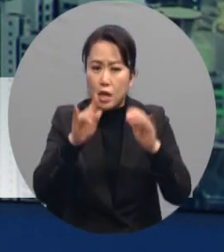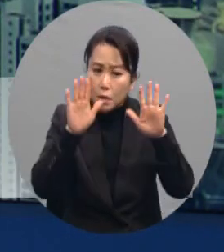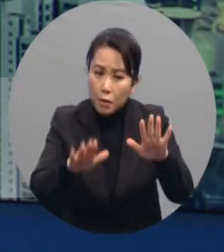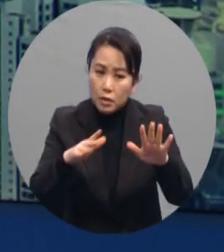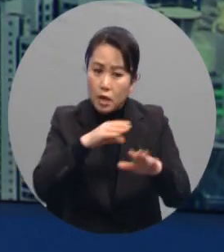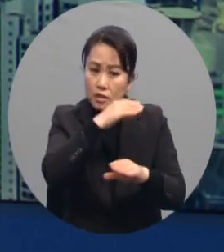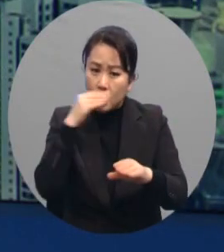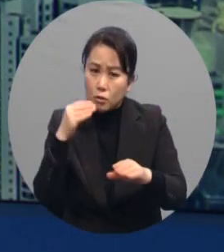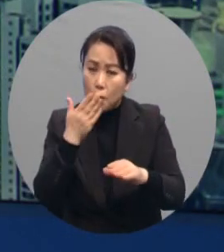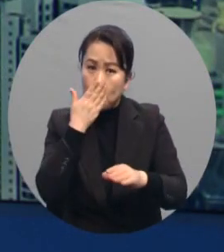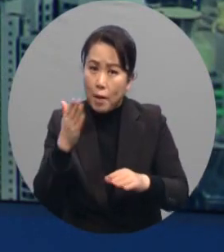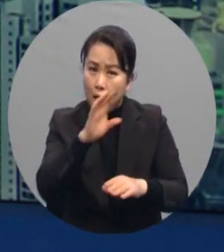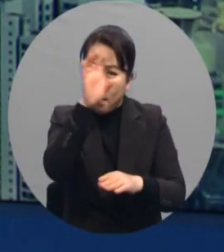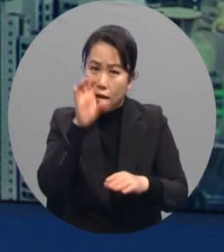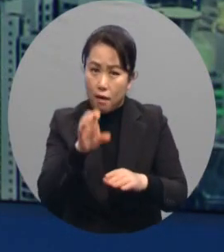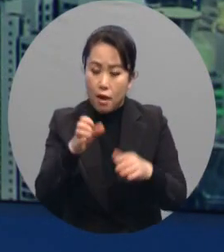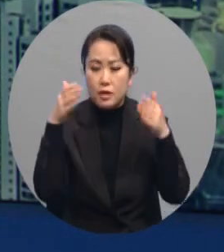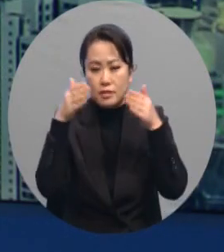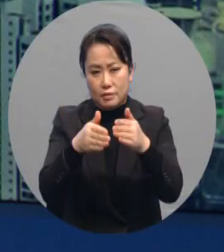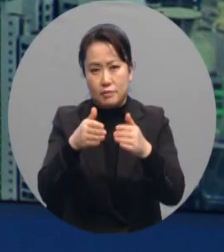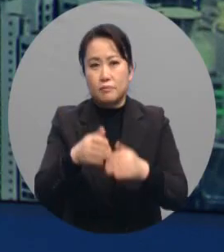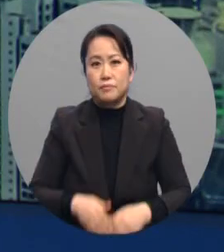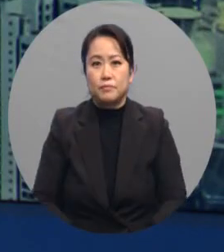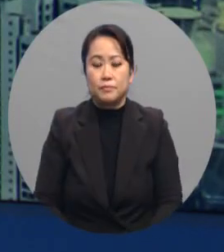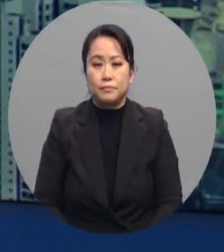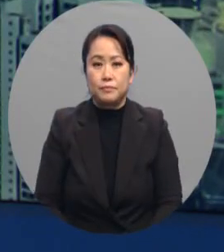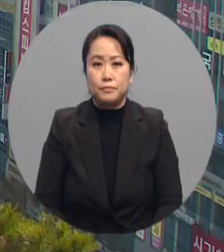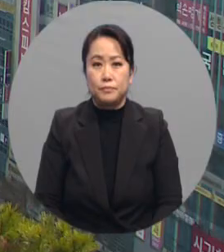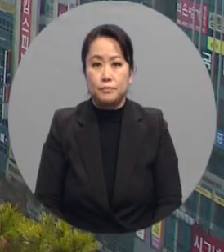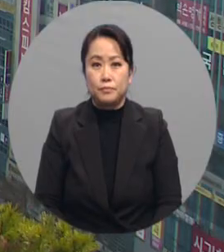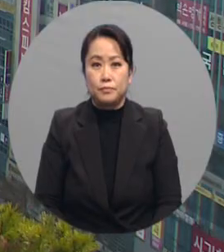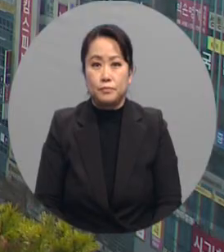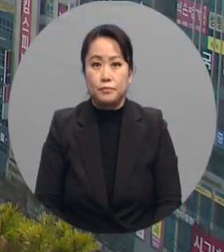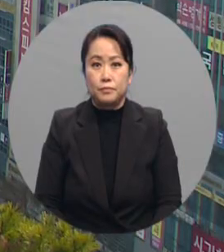지켜봐야겠습니다. 첫 소식 박준호 기자의 보도입니다.